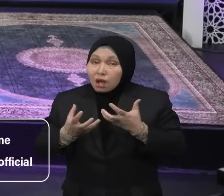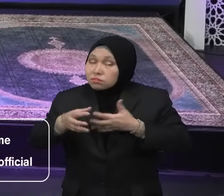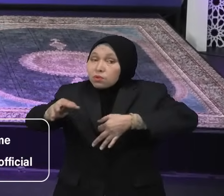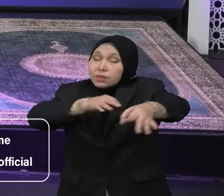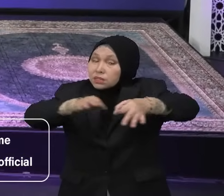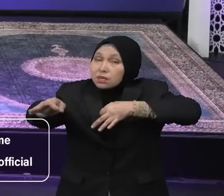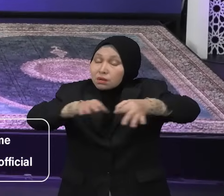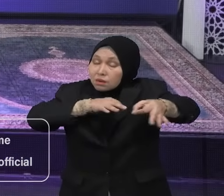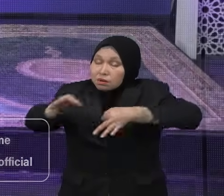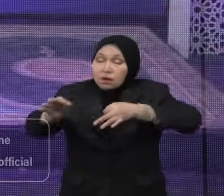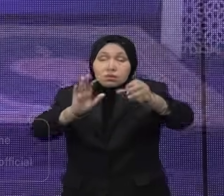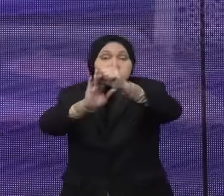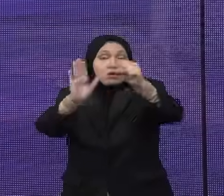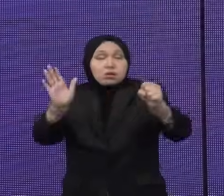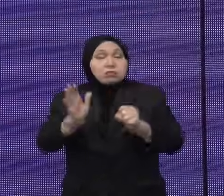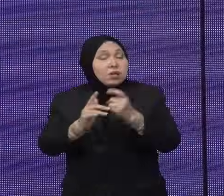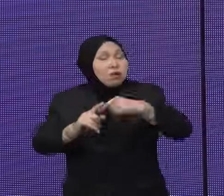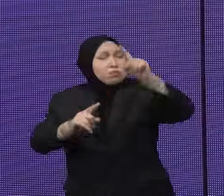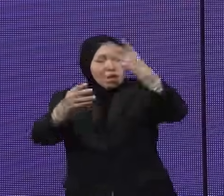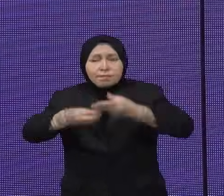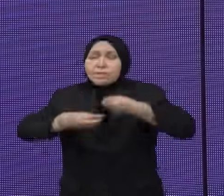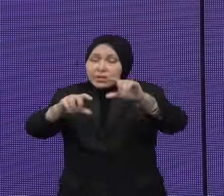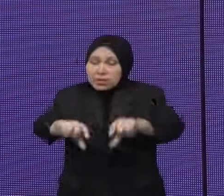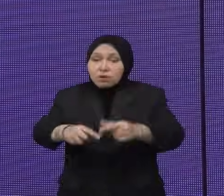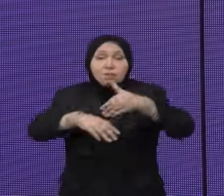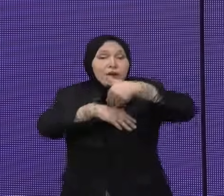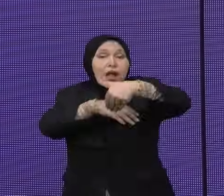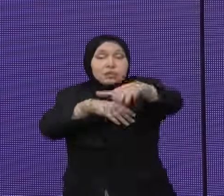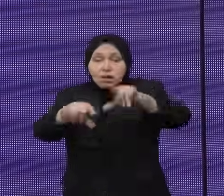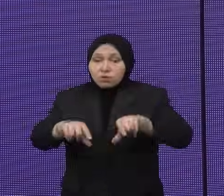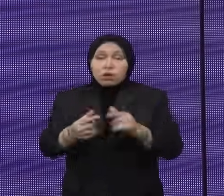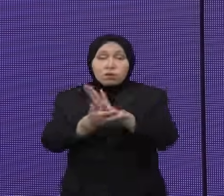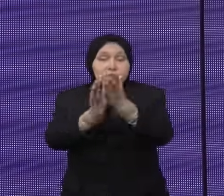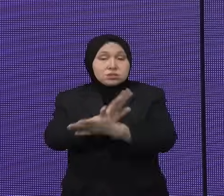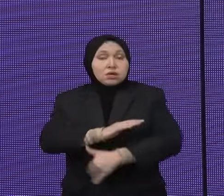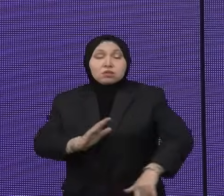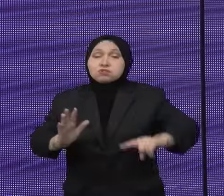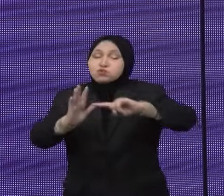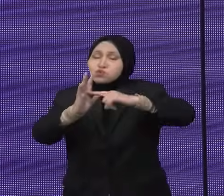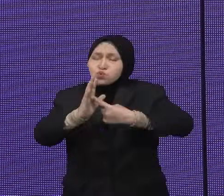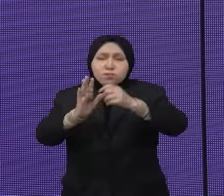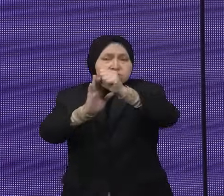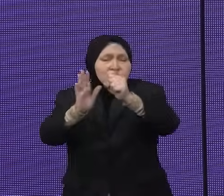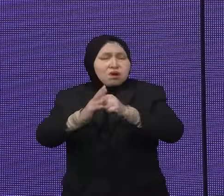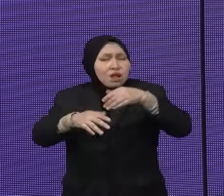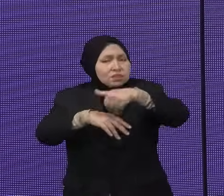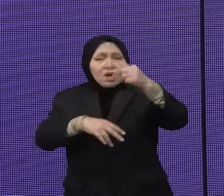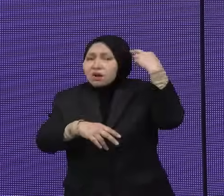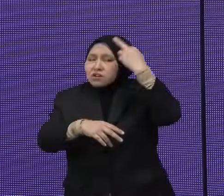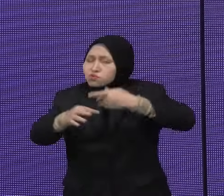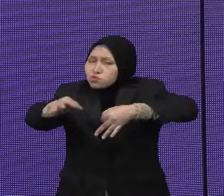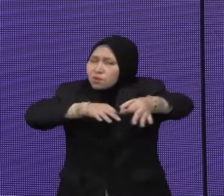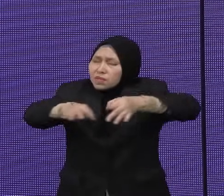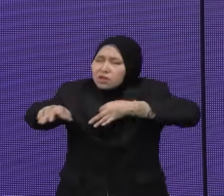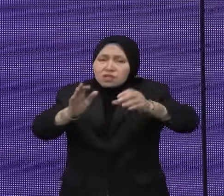menerangkan syariatnya. Maksudnya bila Allah memberikan Al-Quran, menghantar Al-Quran sebagai sumber syariat, Allah hantar rasul untuk